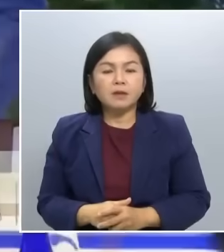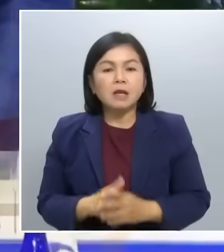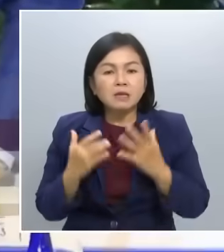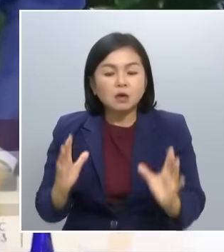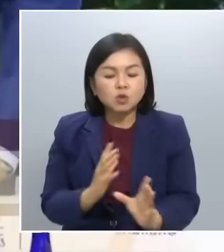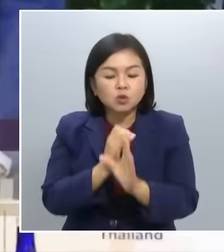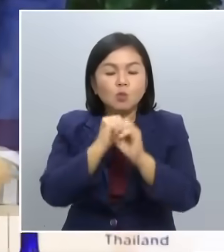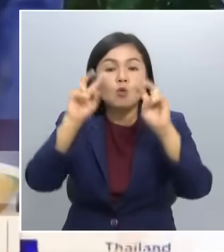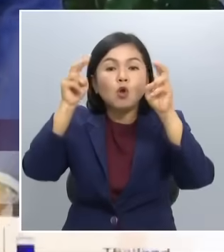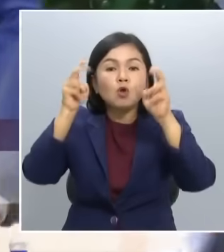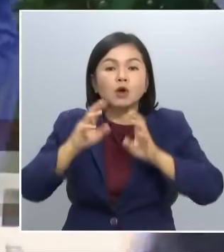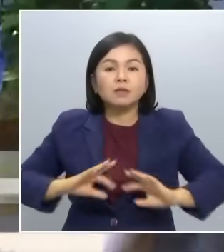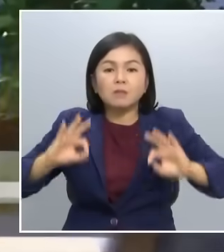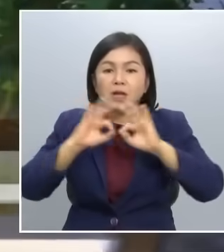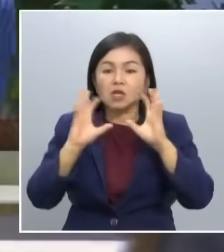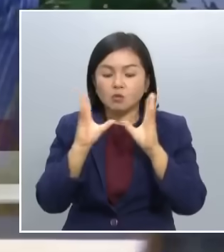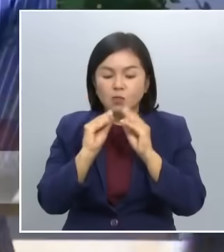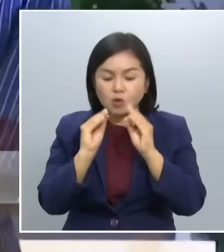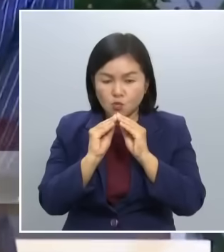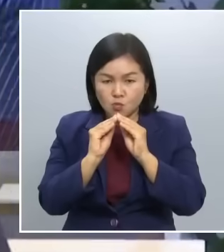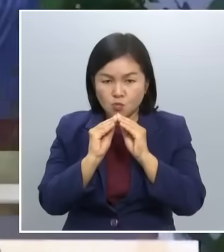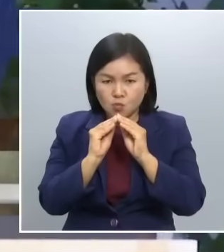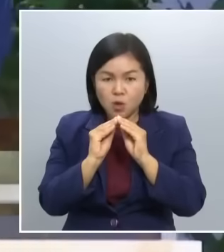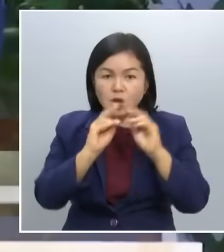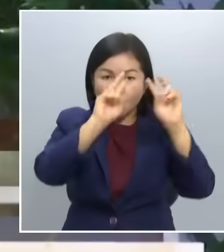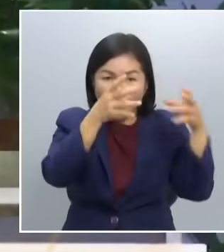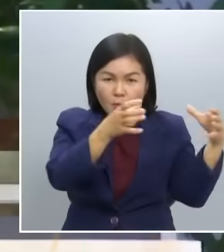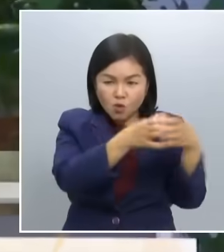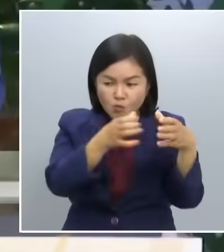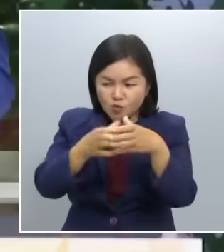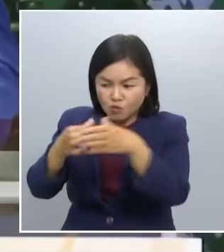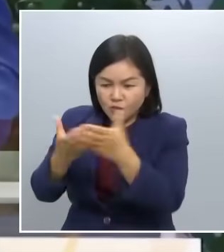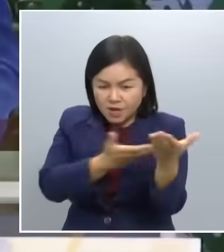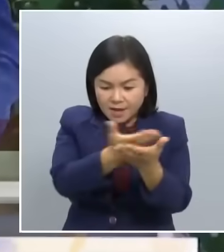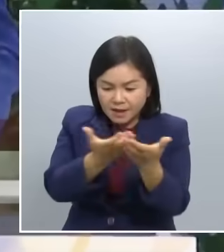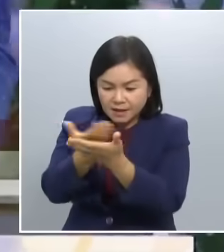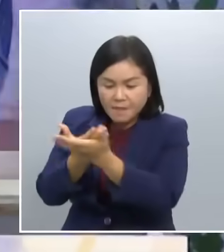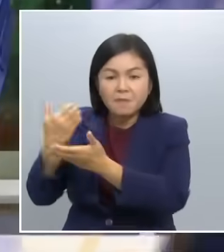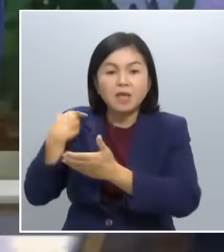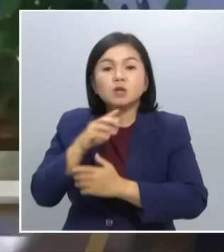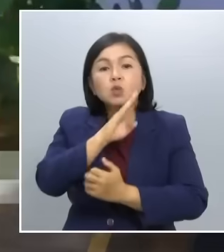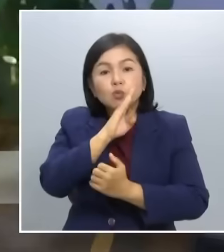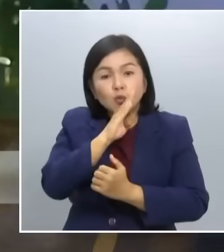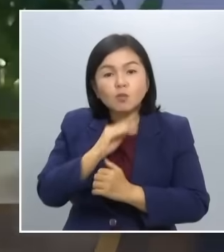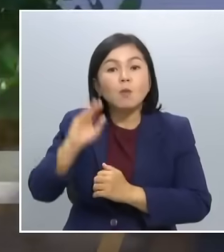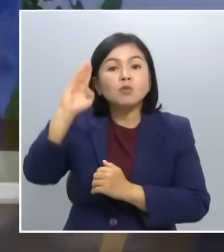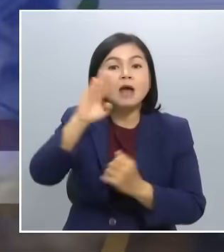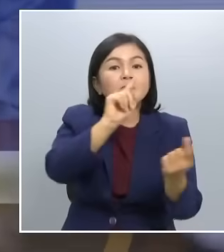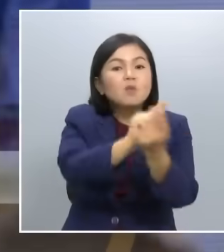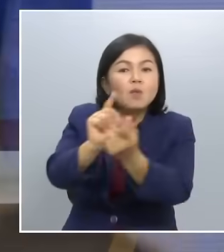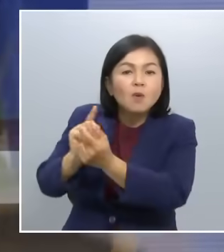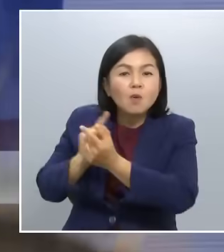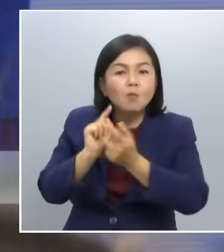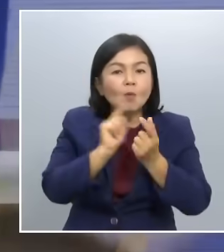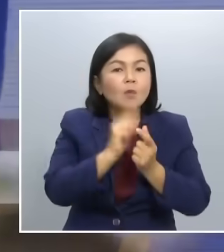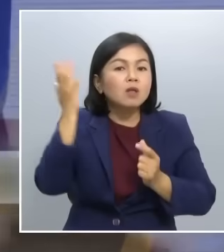สาระสำคัญเมื่อวานมีประเด็นอยู่หลายวงด้วยกันถ้าเป็นภาคเอกชนที่เดินสายพบปะในช่วงที่ผ่าน